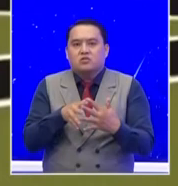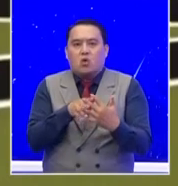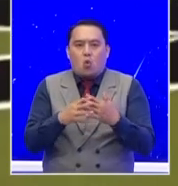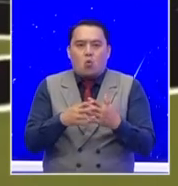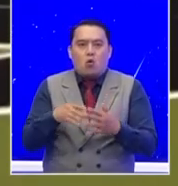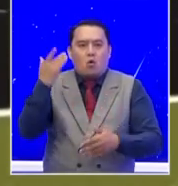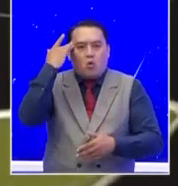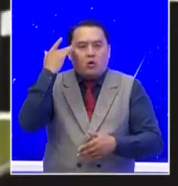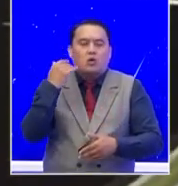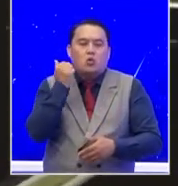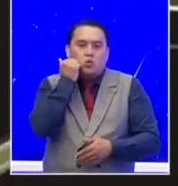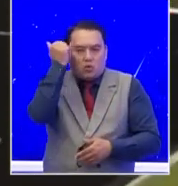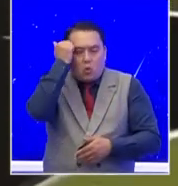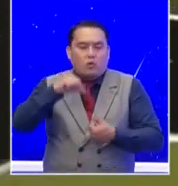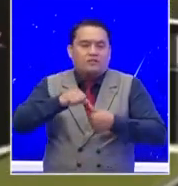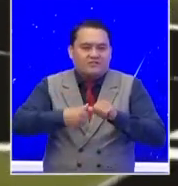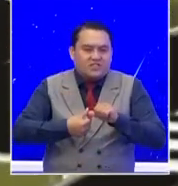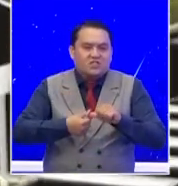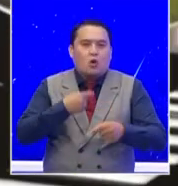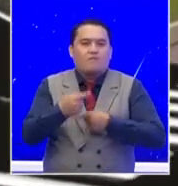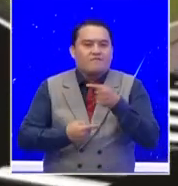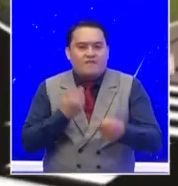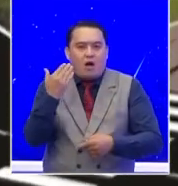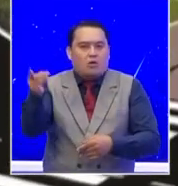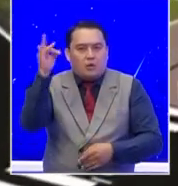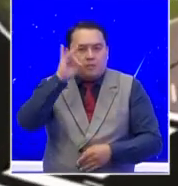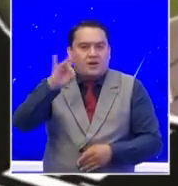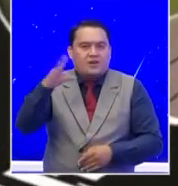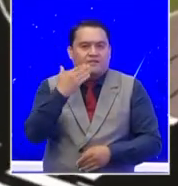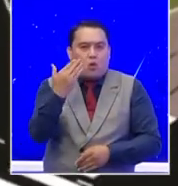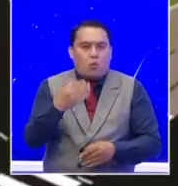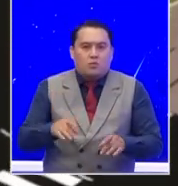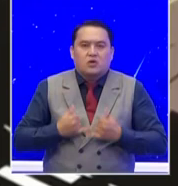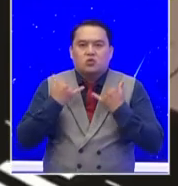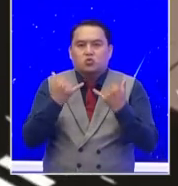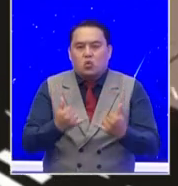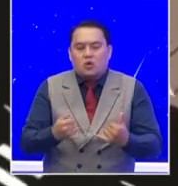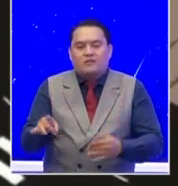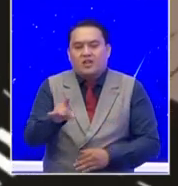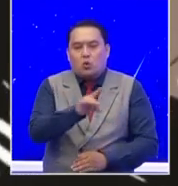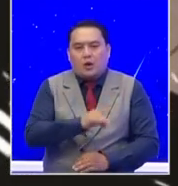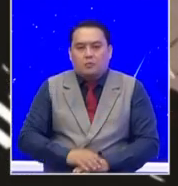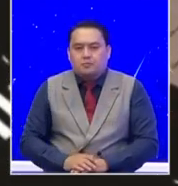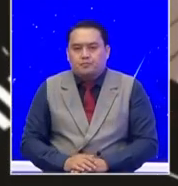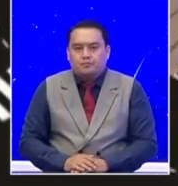увековечения имени своего славного предка открытие планирует приурочить к юбилею региона